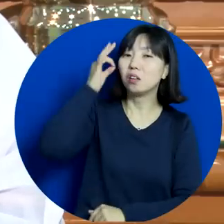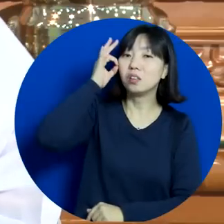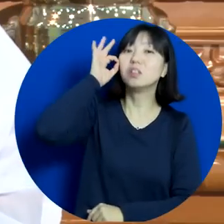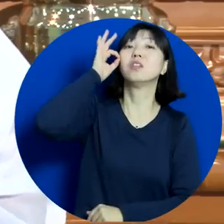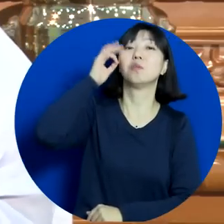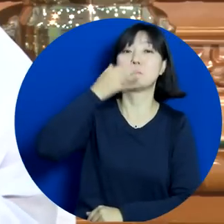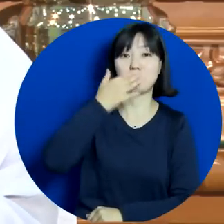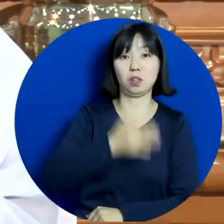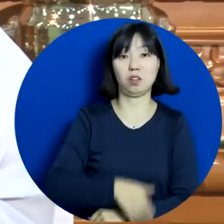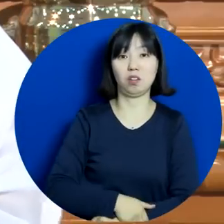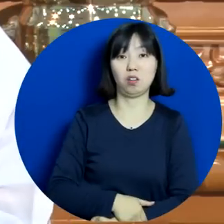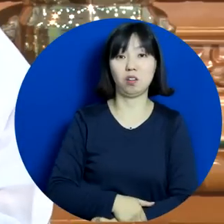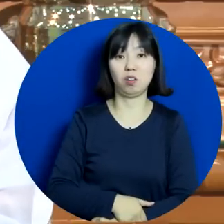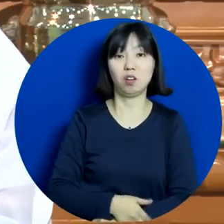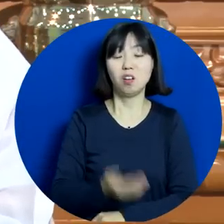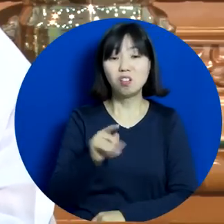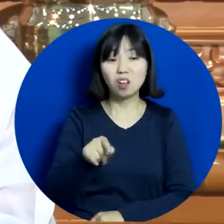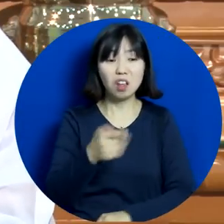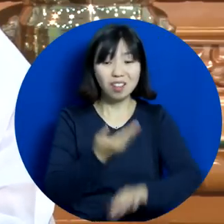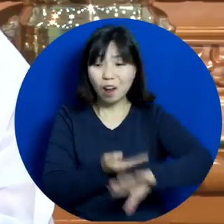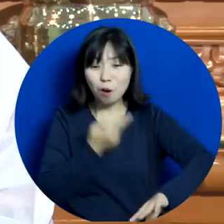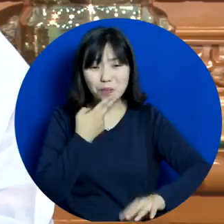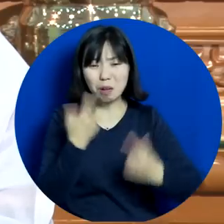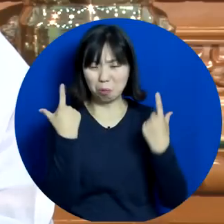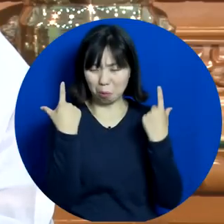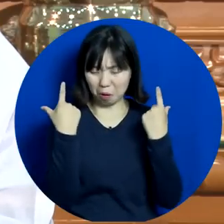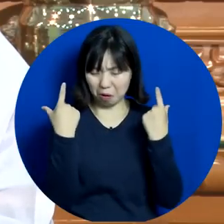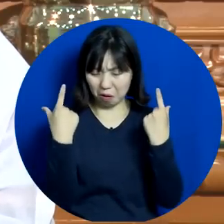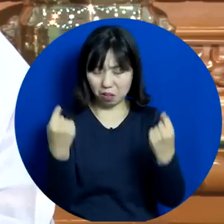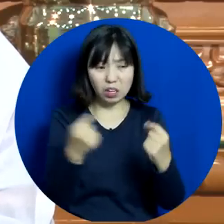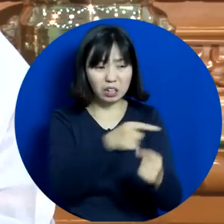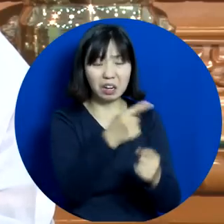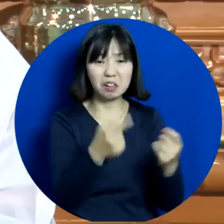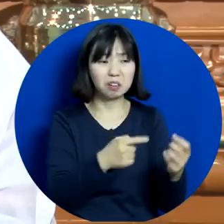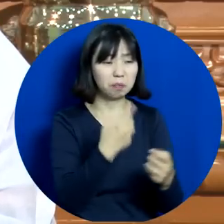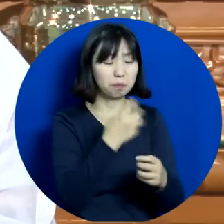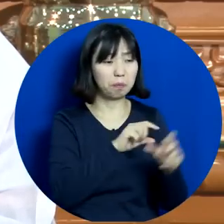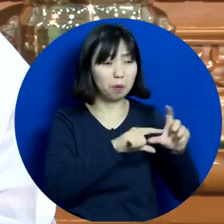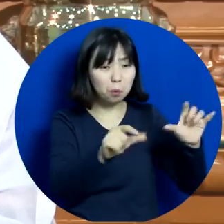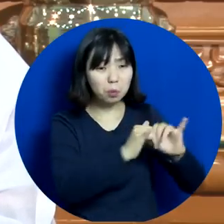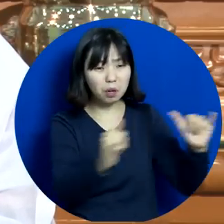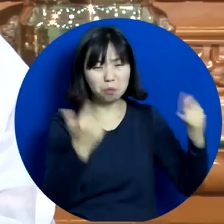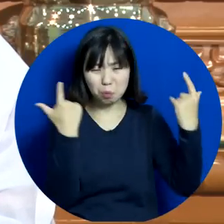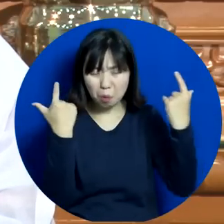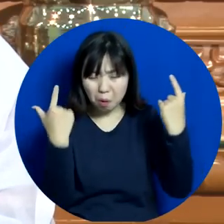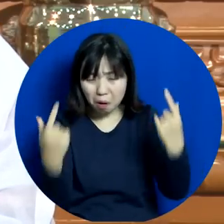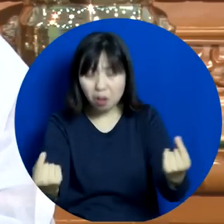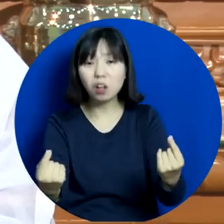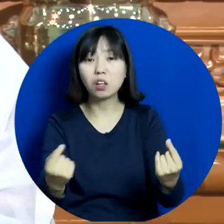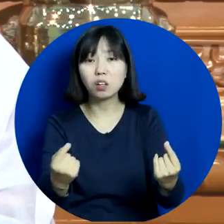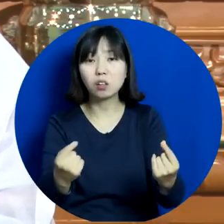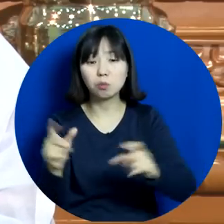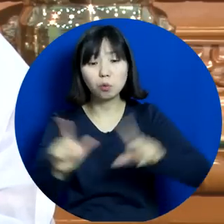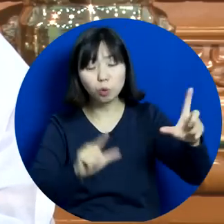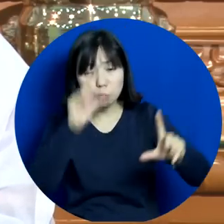그만큼도 다른 게 없이 똑같으면서 불자라 하고 스님이라 하고 이러니까